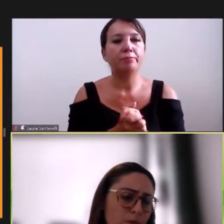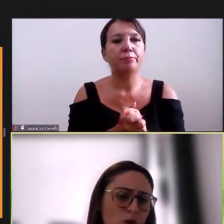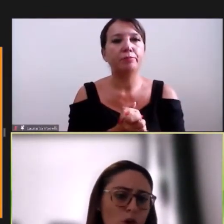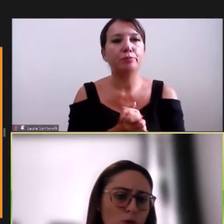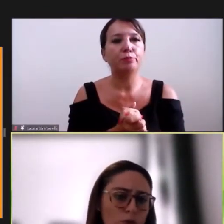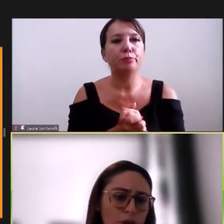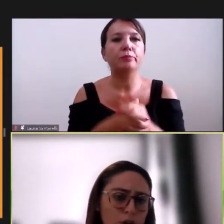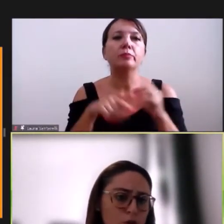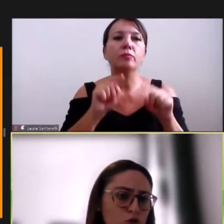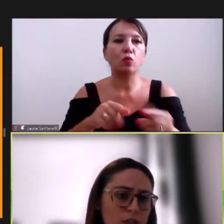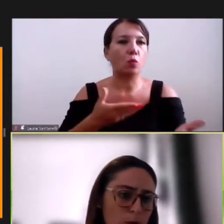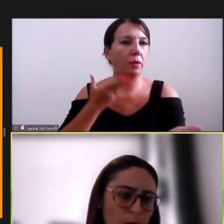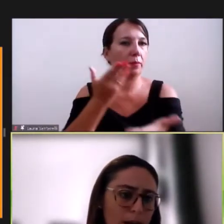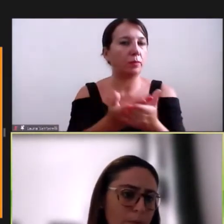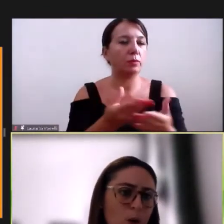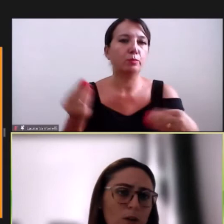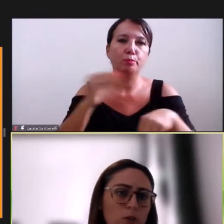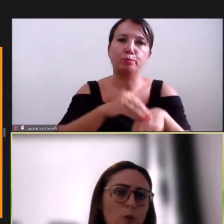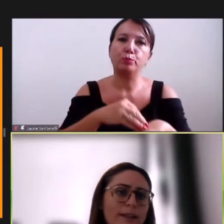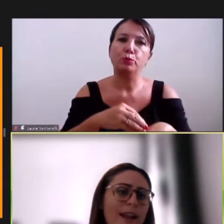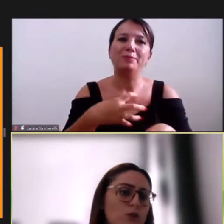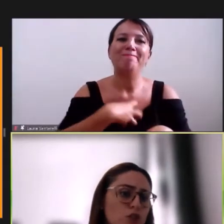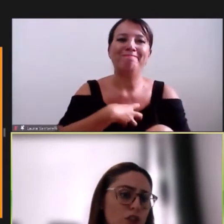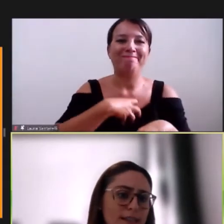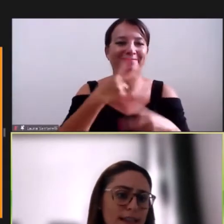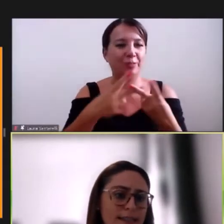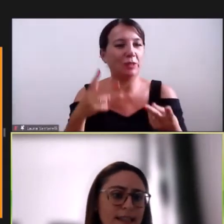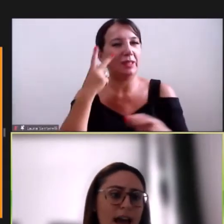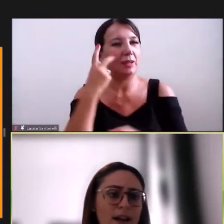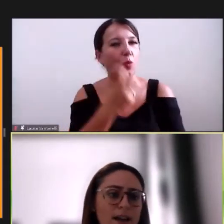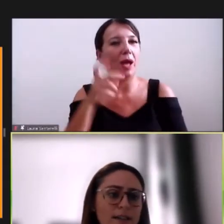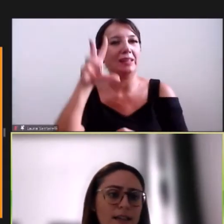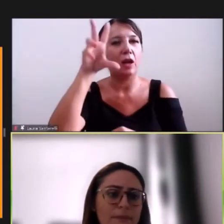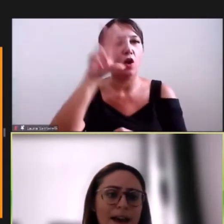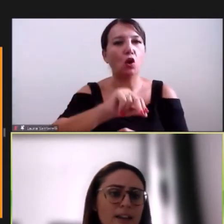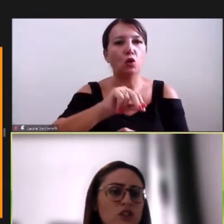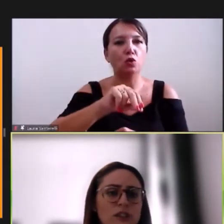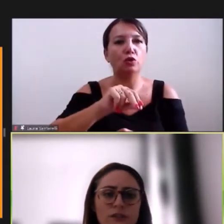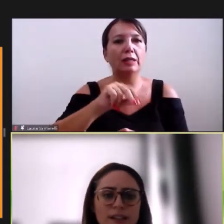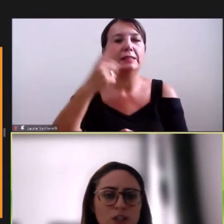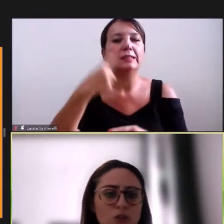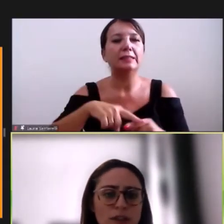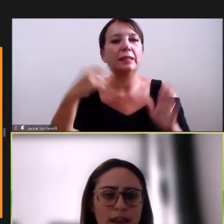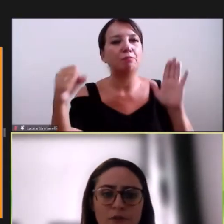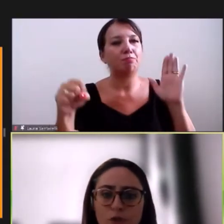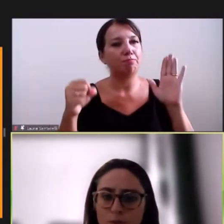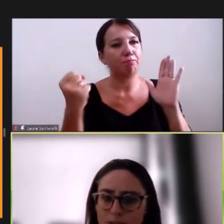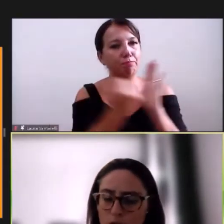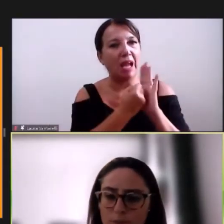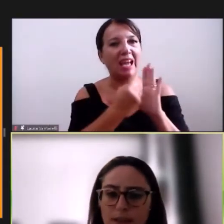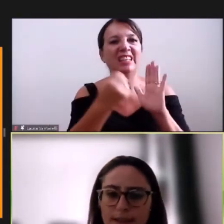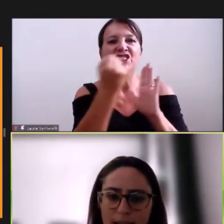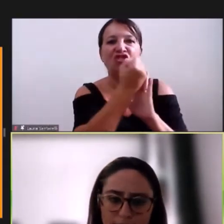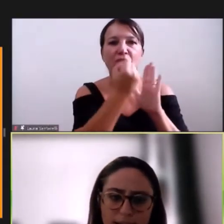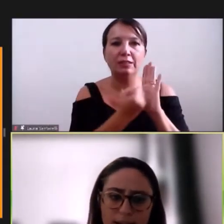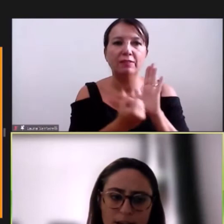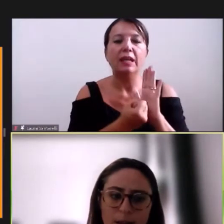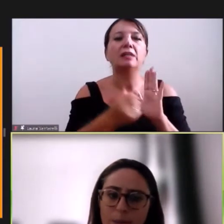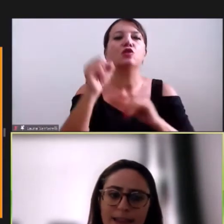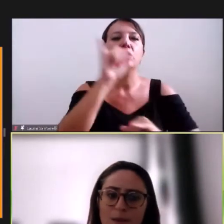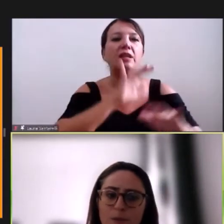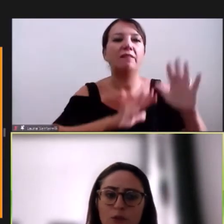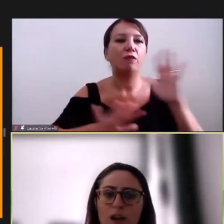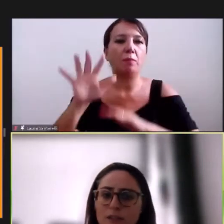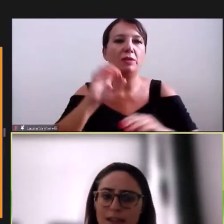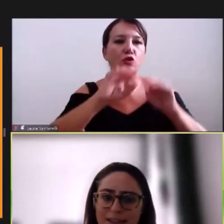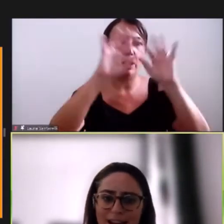vi propongo un'ulteriore suggestione per quanto riguarda la conoscenza che si ha di marchi, certificazioni e informazioni ambientali.